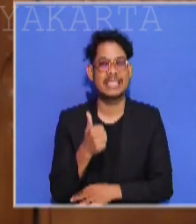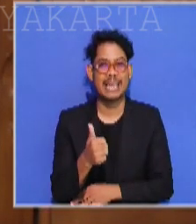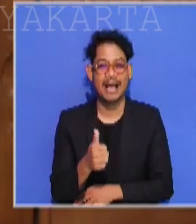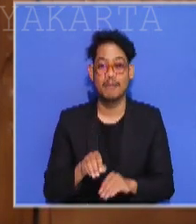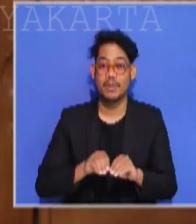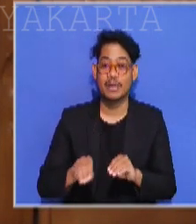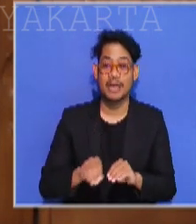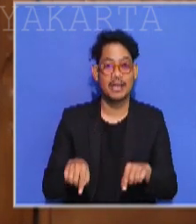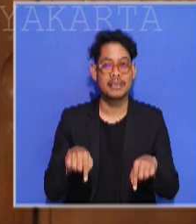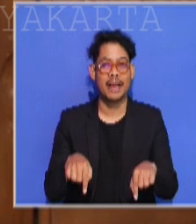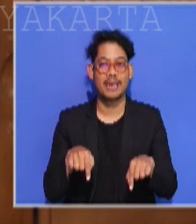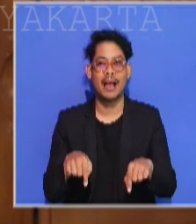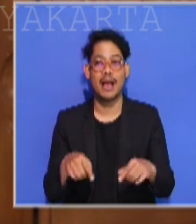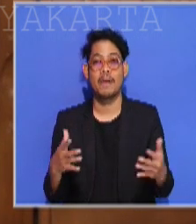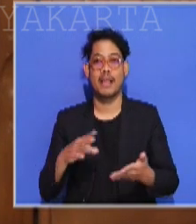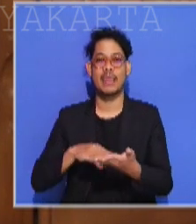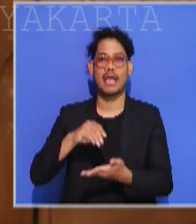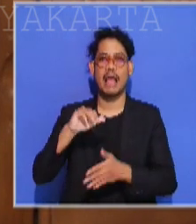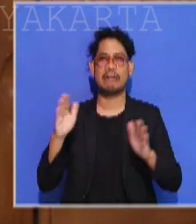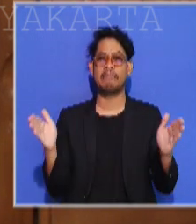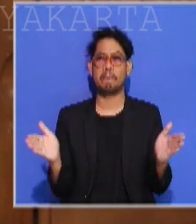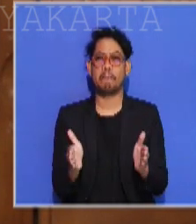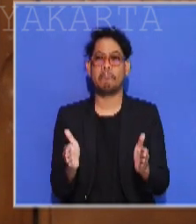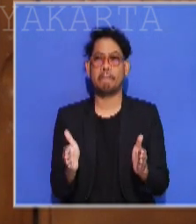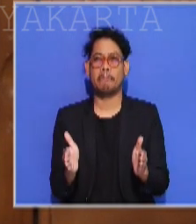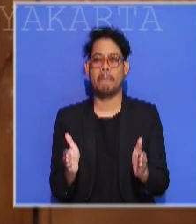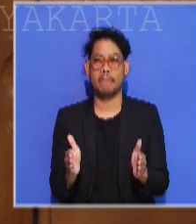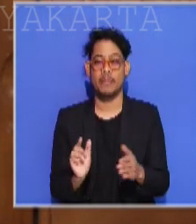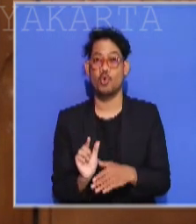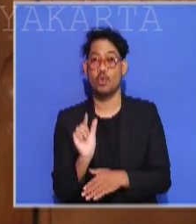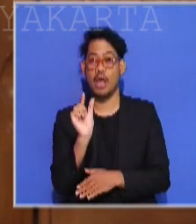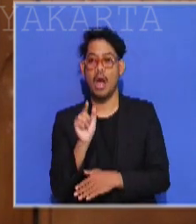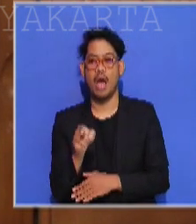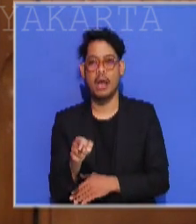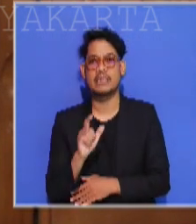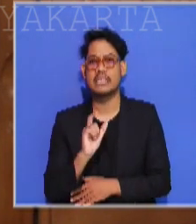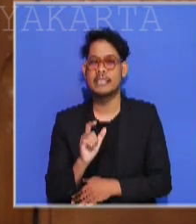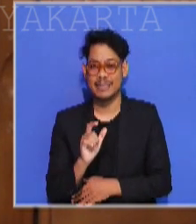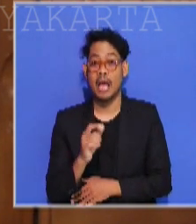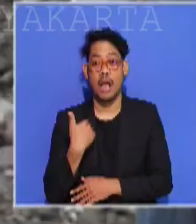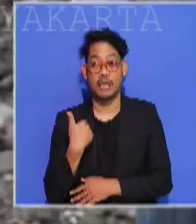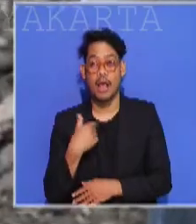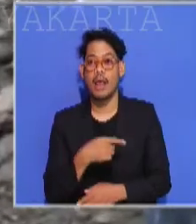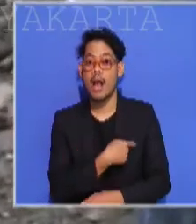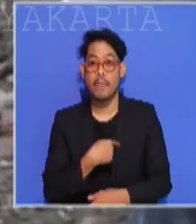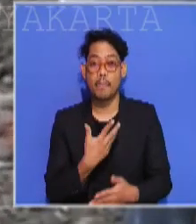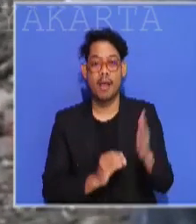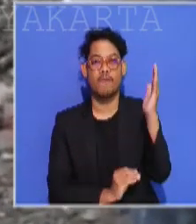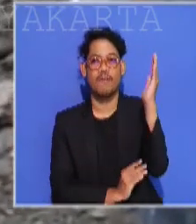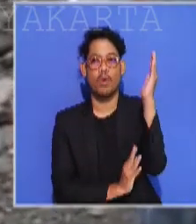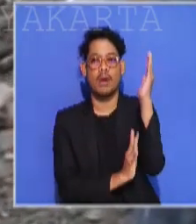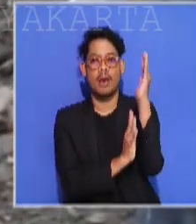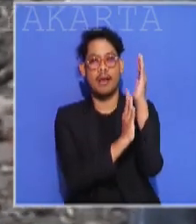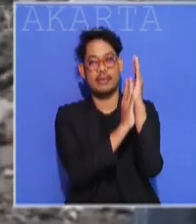sampun saya jiyut lahanipun. Setunggaling sistem ingkang dipun ginakaken inggih menika wolkaponik.